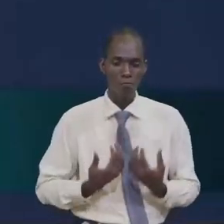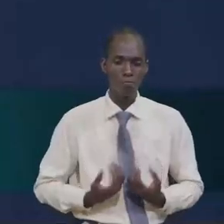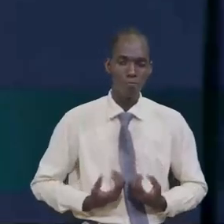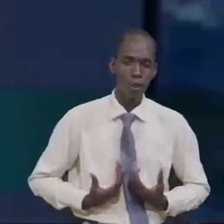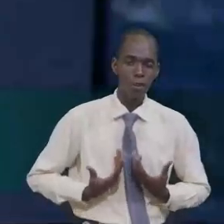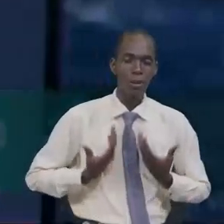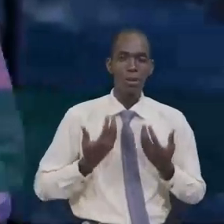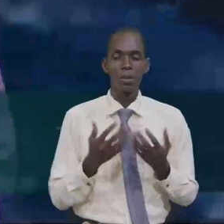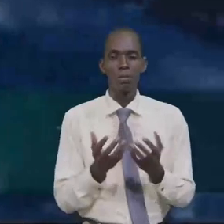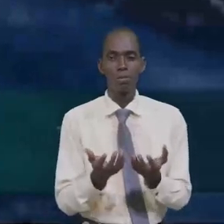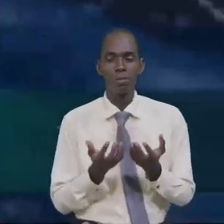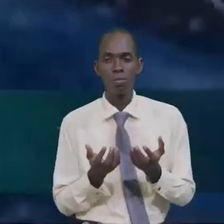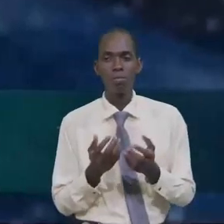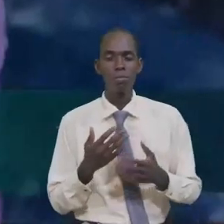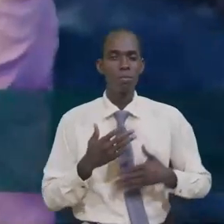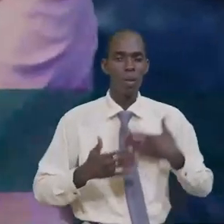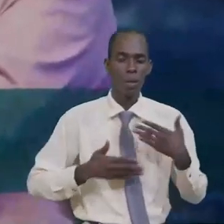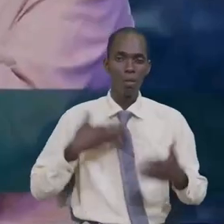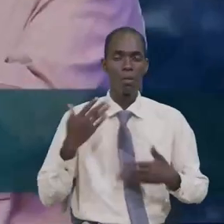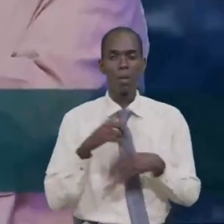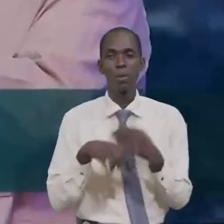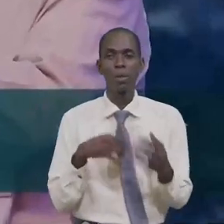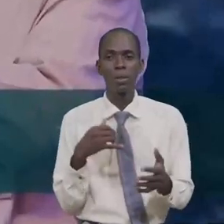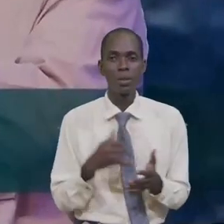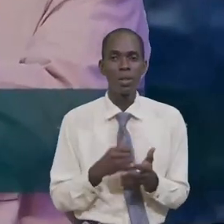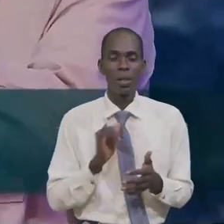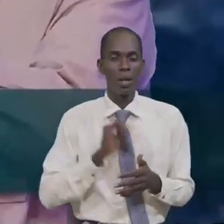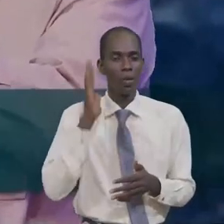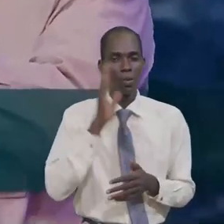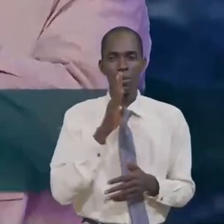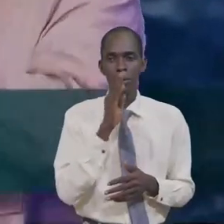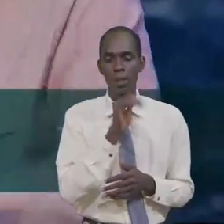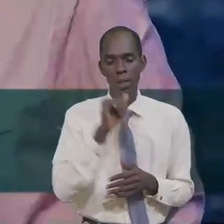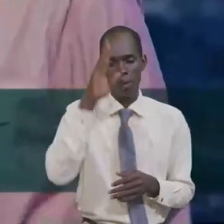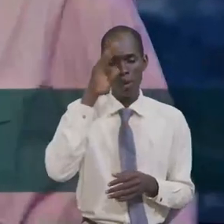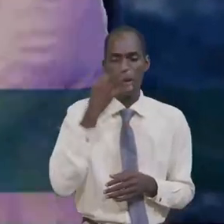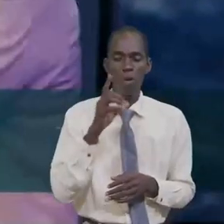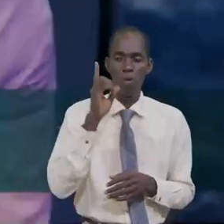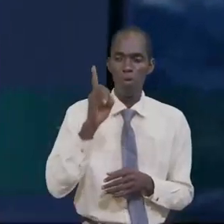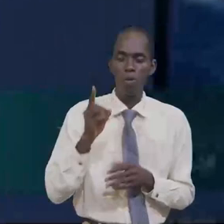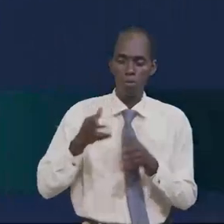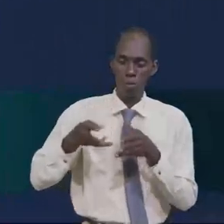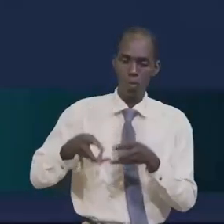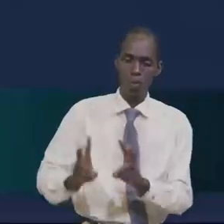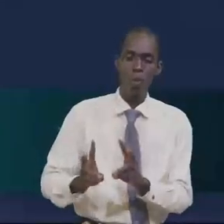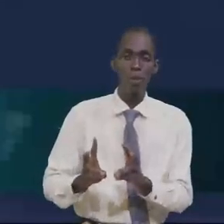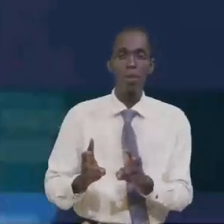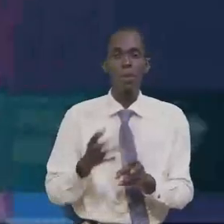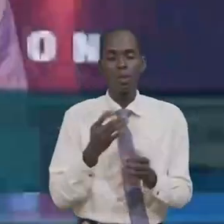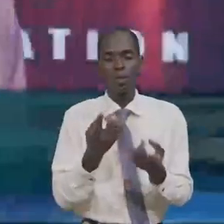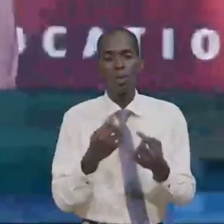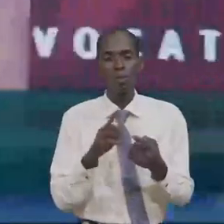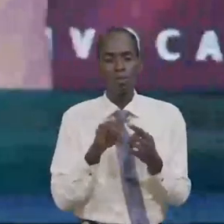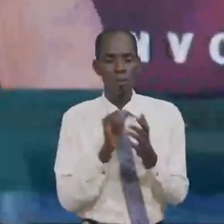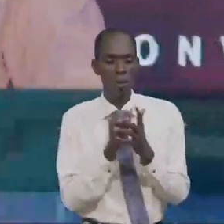l'excitation à ce sujet et je serai un homme d'une seule direction un homme d'un seul objectif tu viens à ce point dans